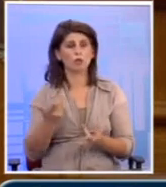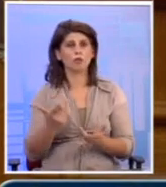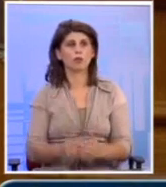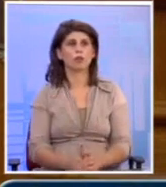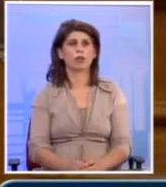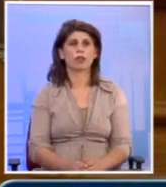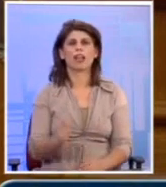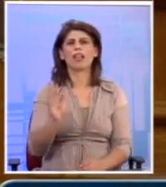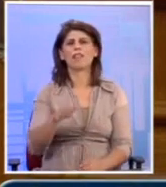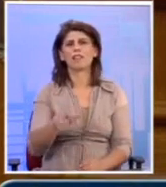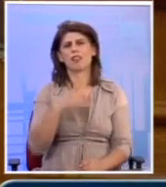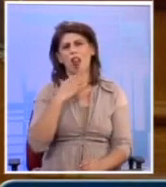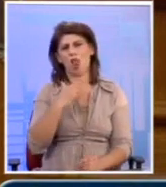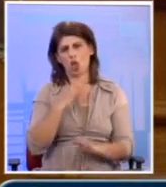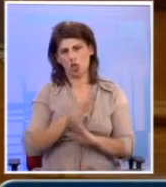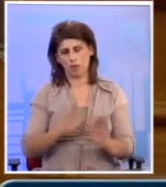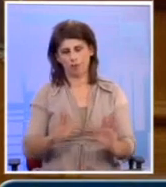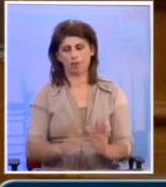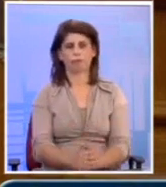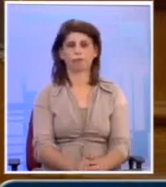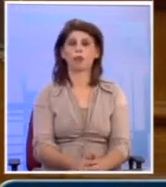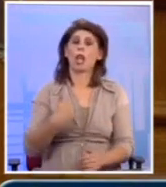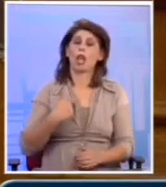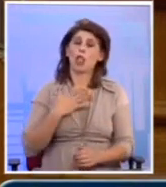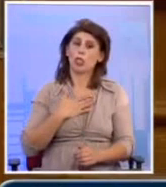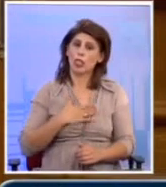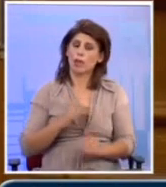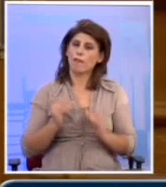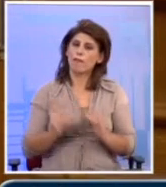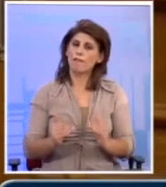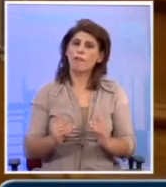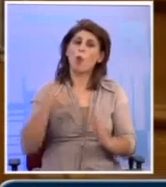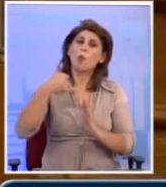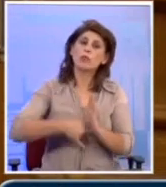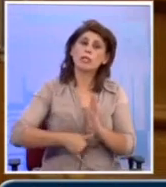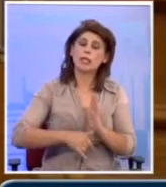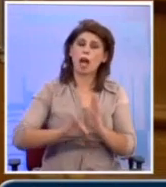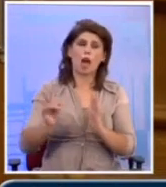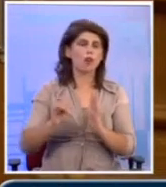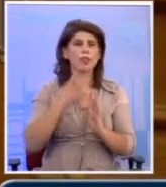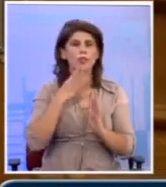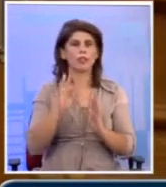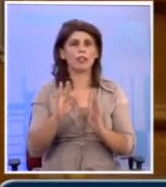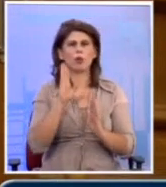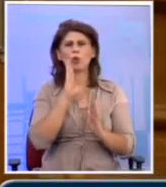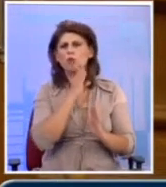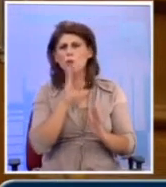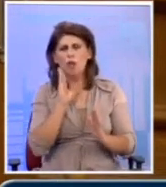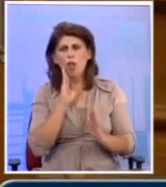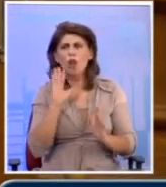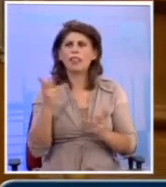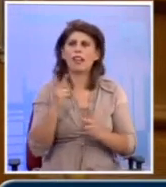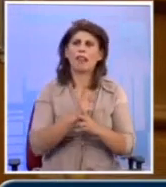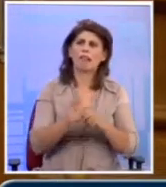Και φθηνά λόγια. Εγώ θέλω να μείνω στην ουσία. Όχι δηλαδή στα κοτσομπολιά και στο αν με